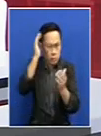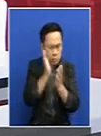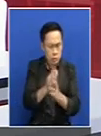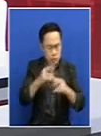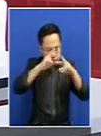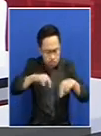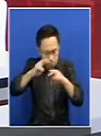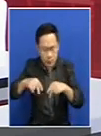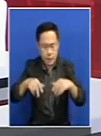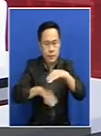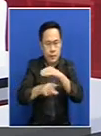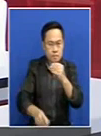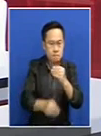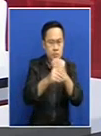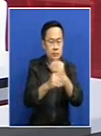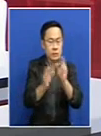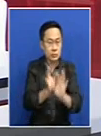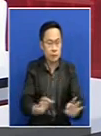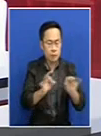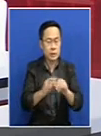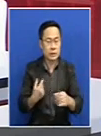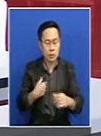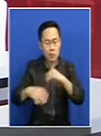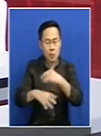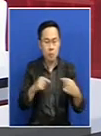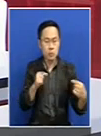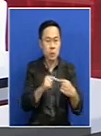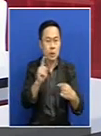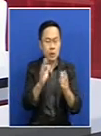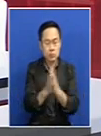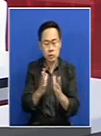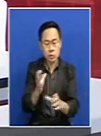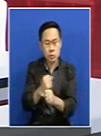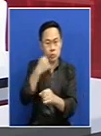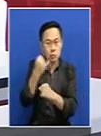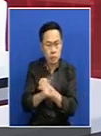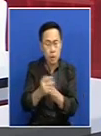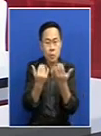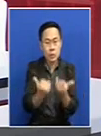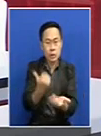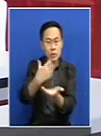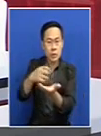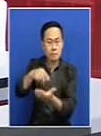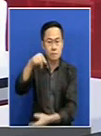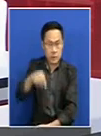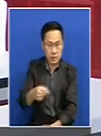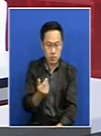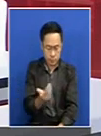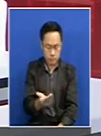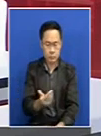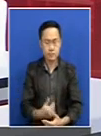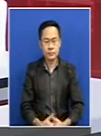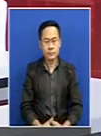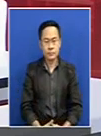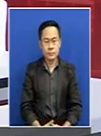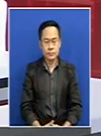องก็เดินหน้าในการหาหลักฐานชิ้นสำคัญมามัดตัวคดีนี้จะจบลงอย่างไรนะคะวันนี้ติดตามในรายงานพิเศษของคุณนลินสิ